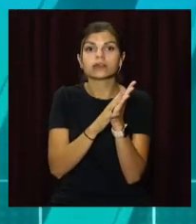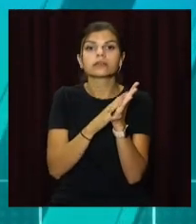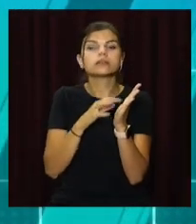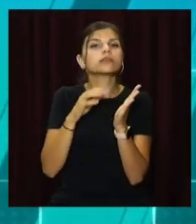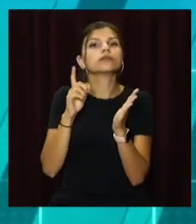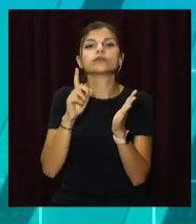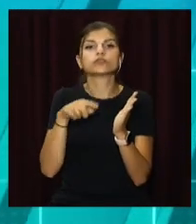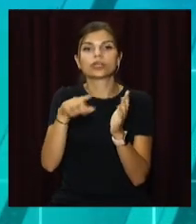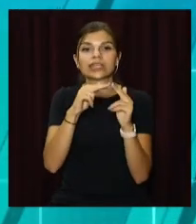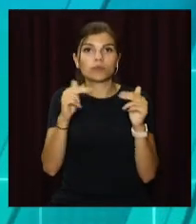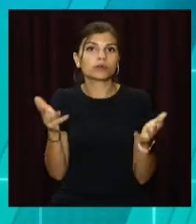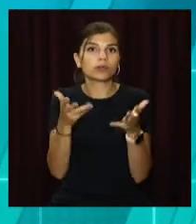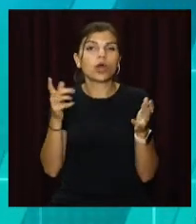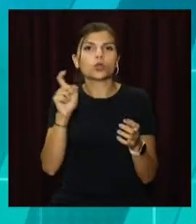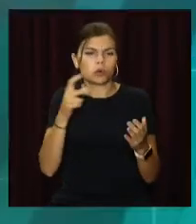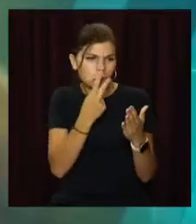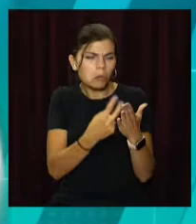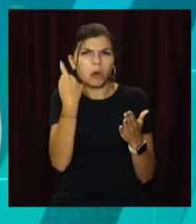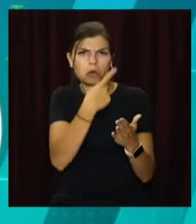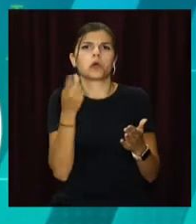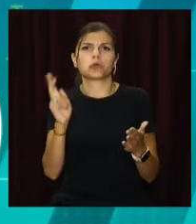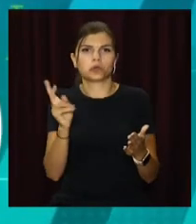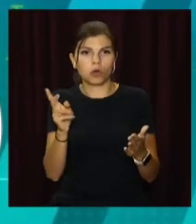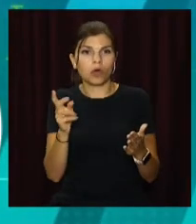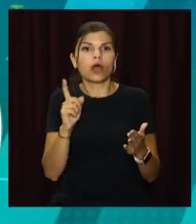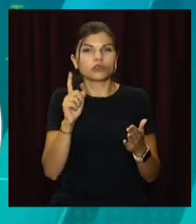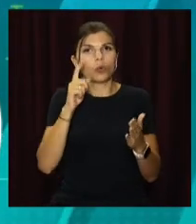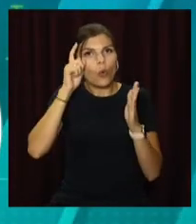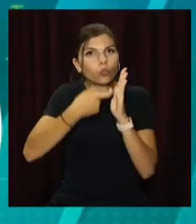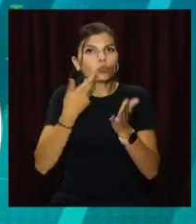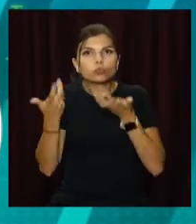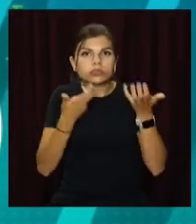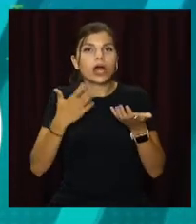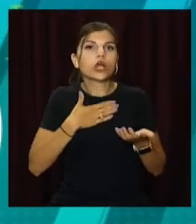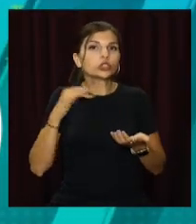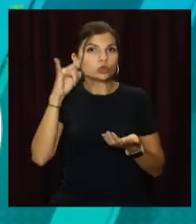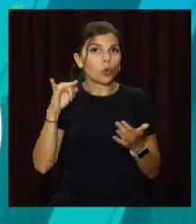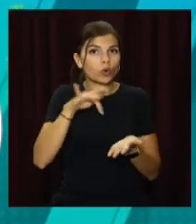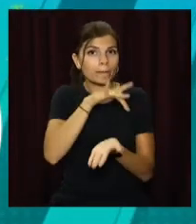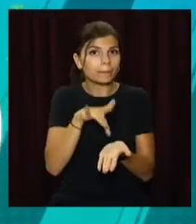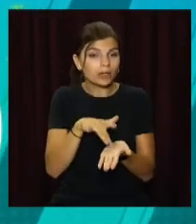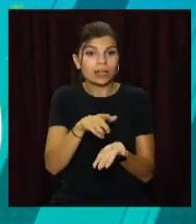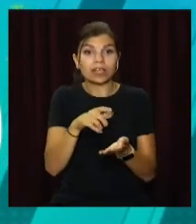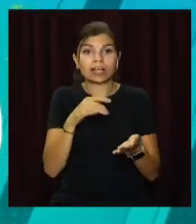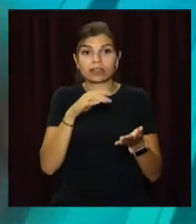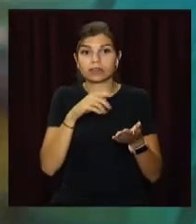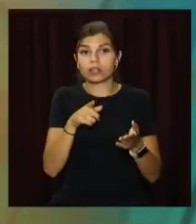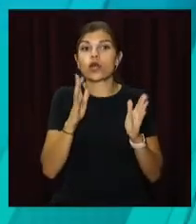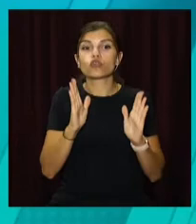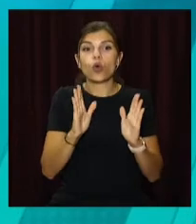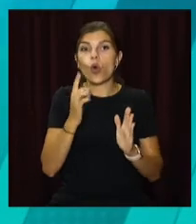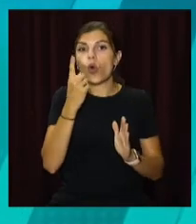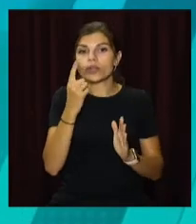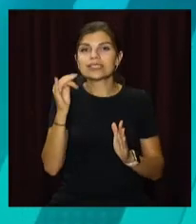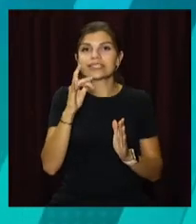аби спонукати дніпрян дізнаватися більше про людей, які стояли у витоків розбудови нашого міста. Наразі стікер Пак розміщений тільки в одній